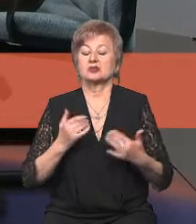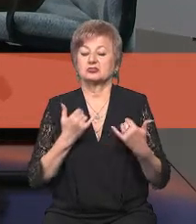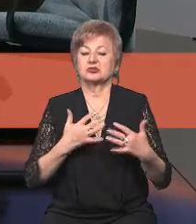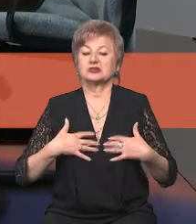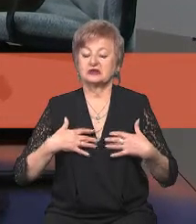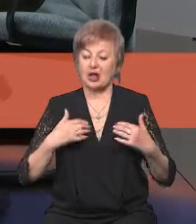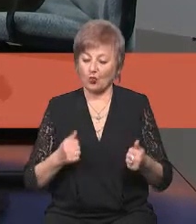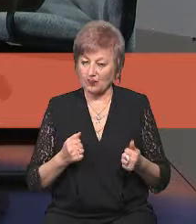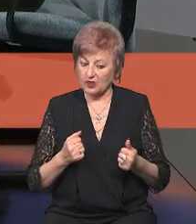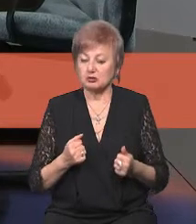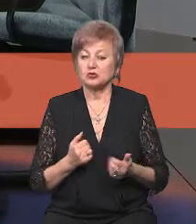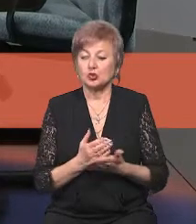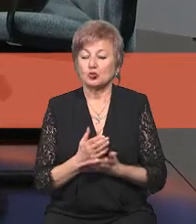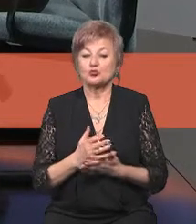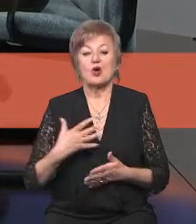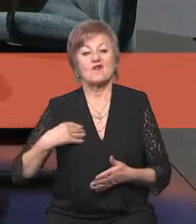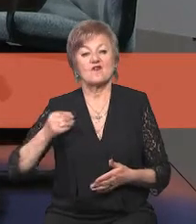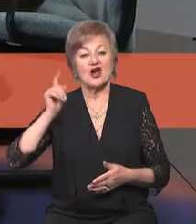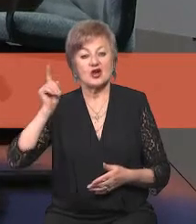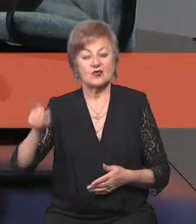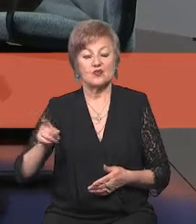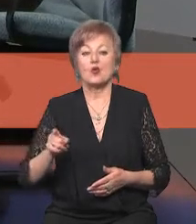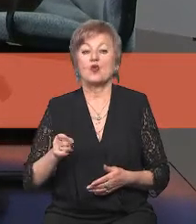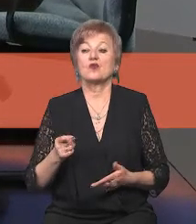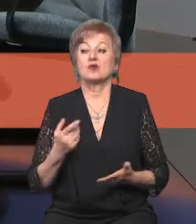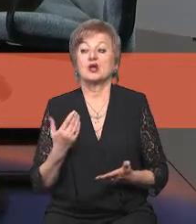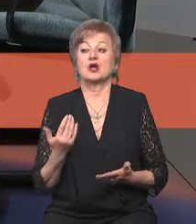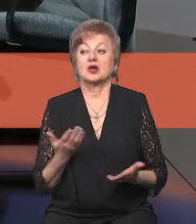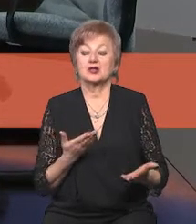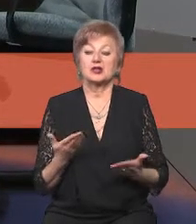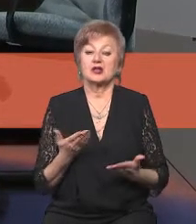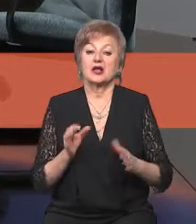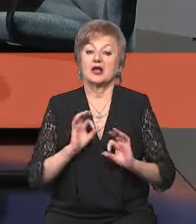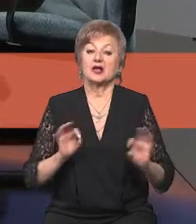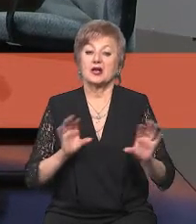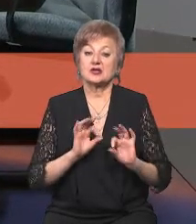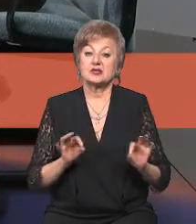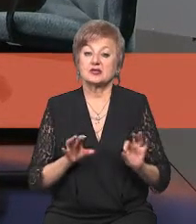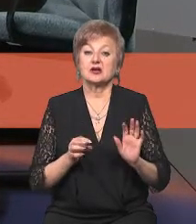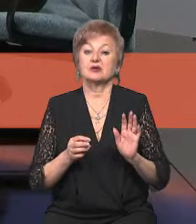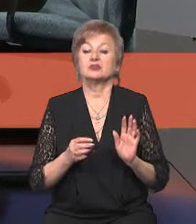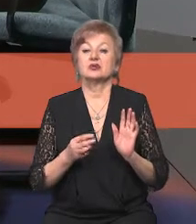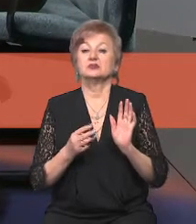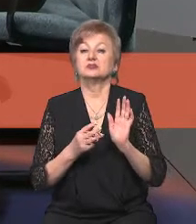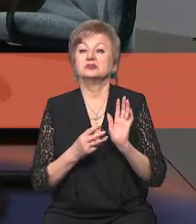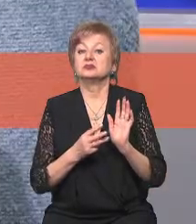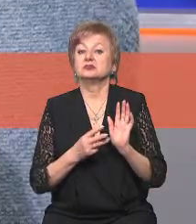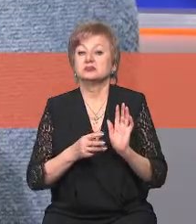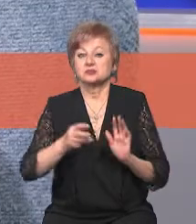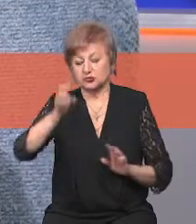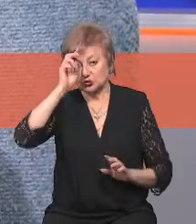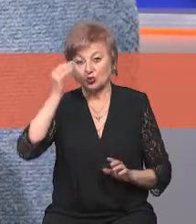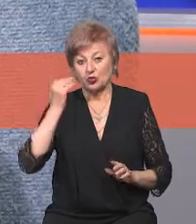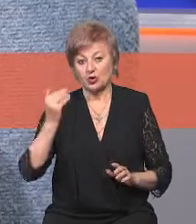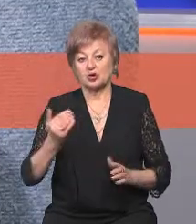Олега Петренка у Львові, де, от за його словами, він розказав, 8500 гривень держава платитиме